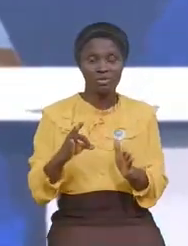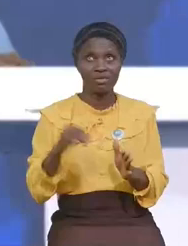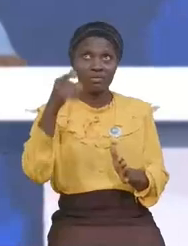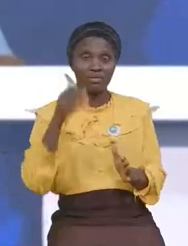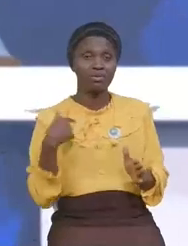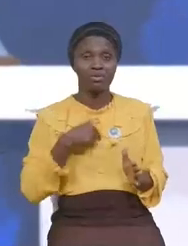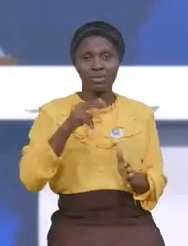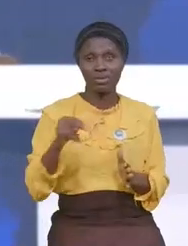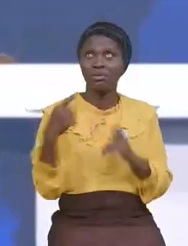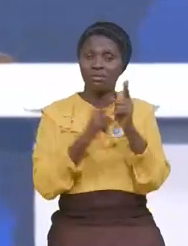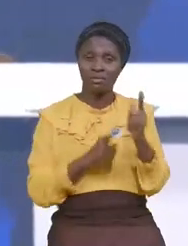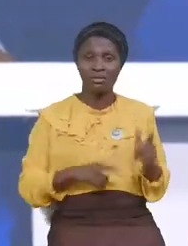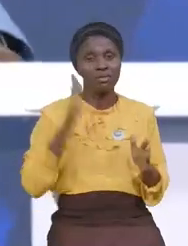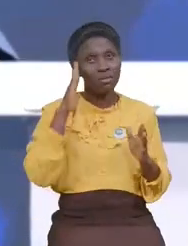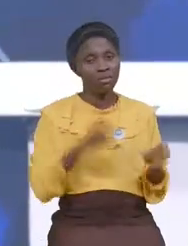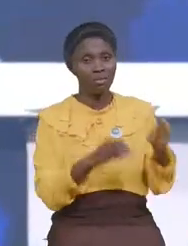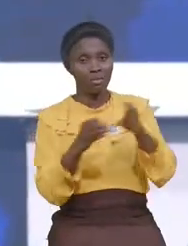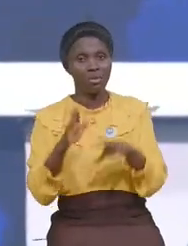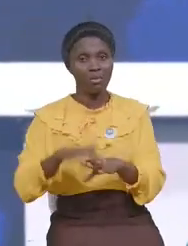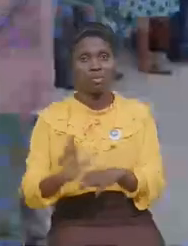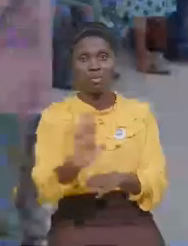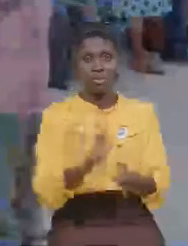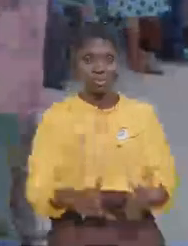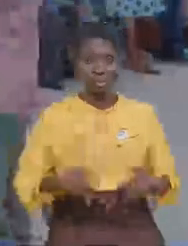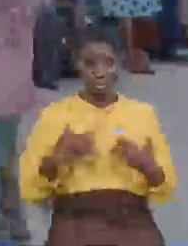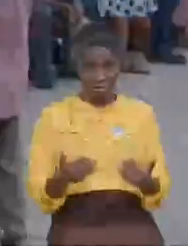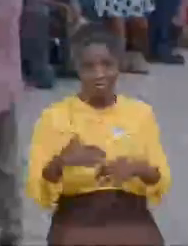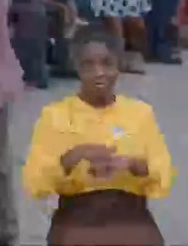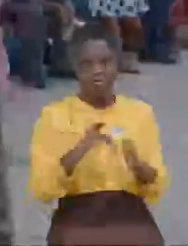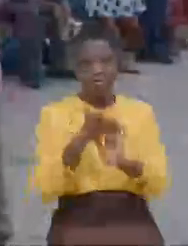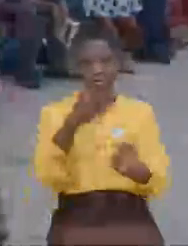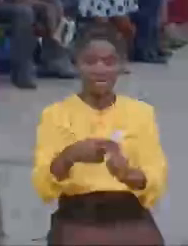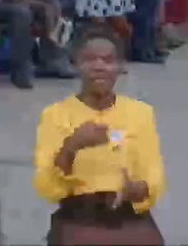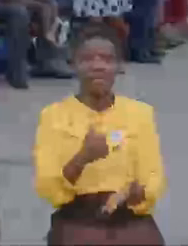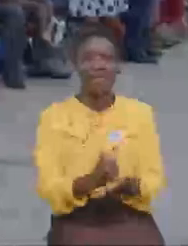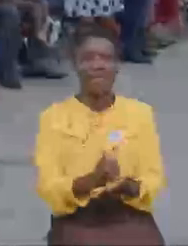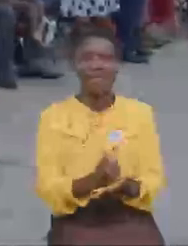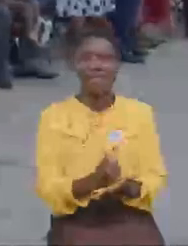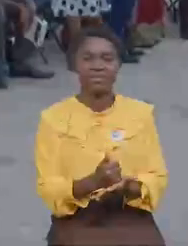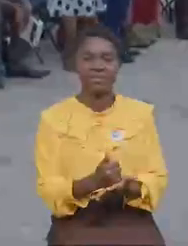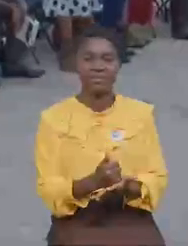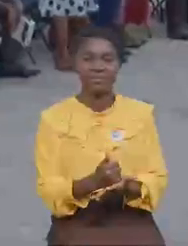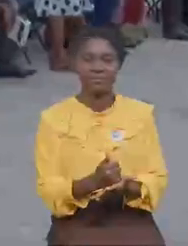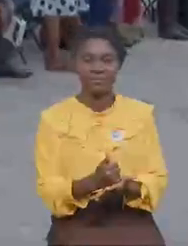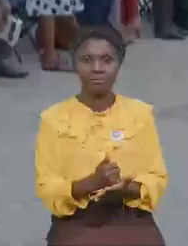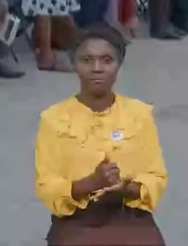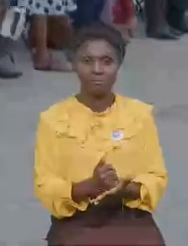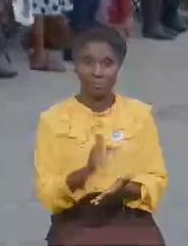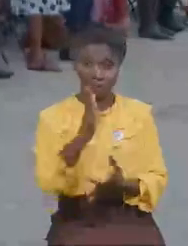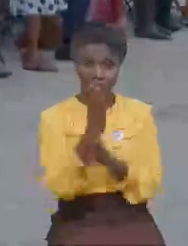dont on a besoin, le Seigneur va répandre cela sur votre vie au nom de Jésus-Christ. Levez les